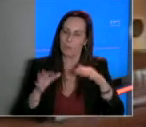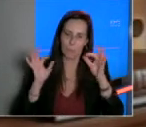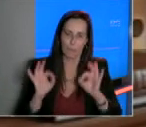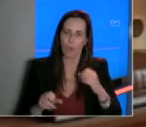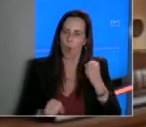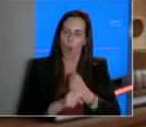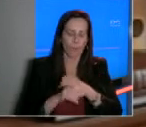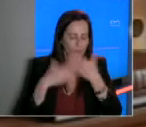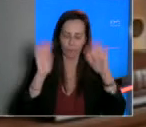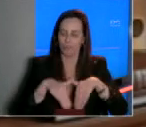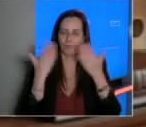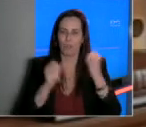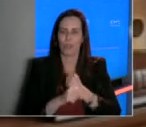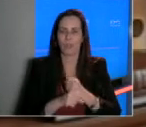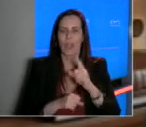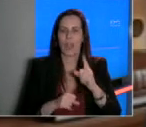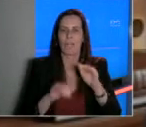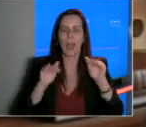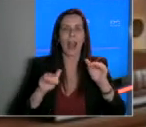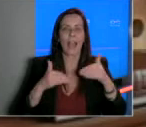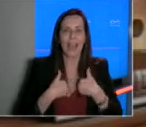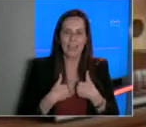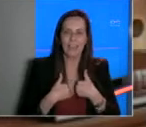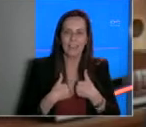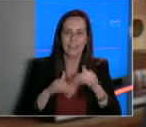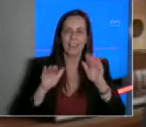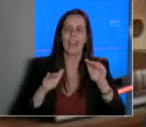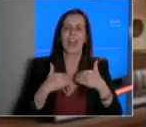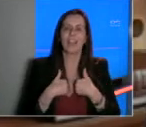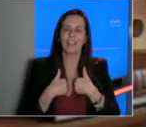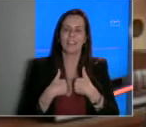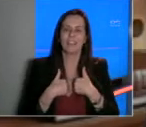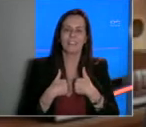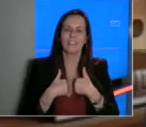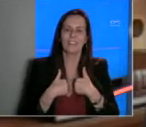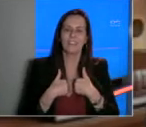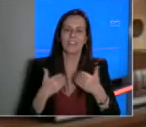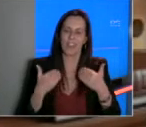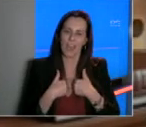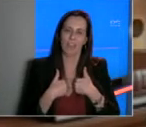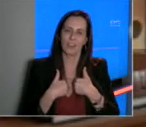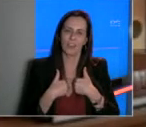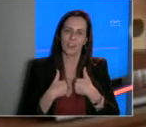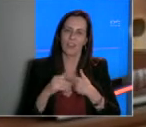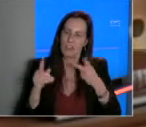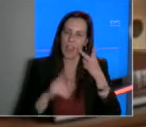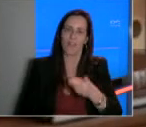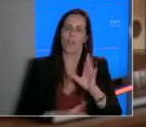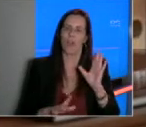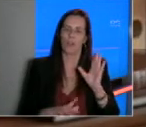באמת עובד מסביב לשעון. אז מה לאחל לי? לאחל שאנחנו נעבור את